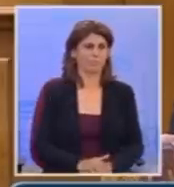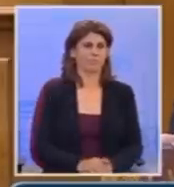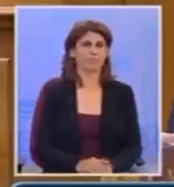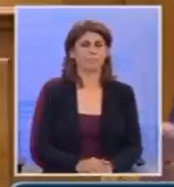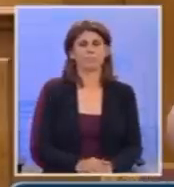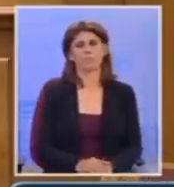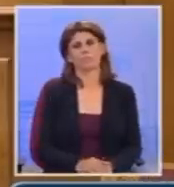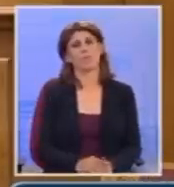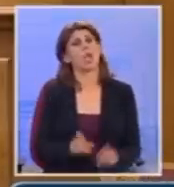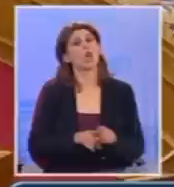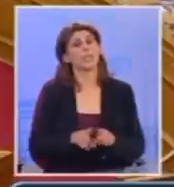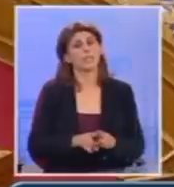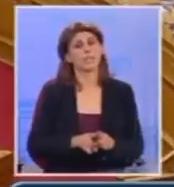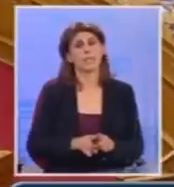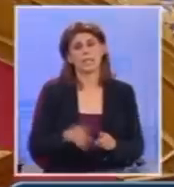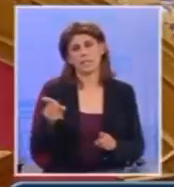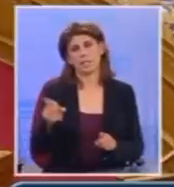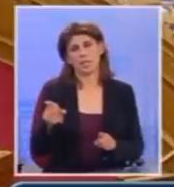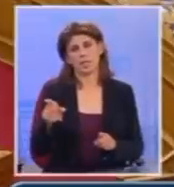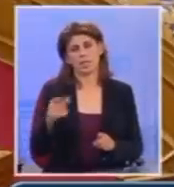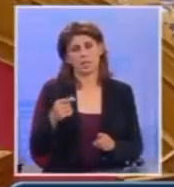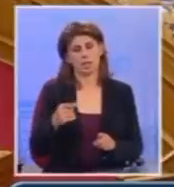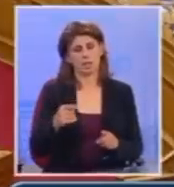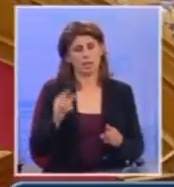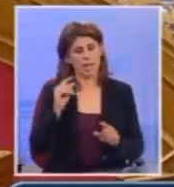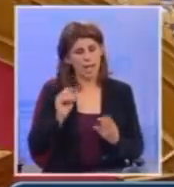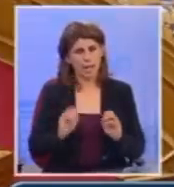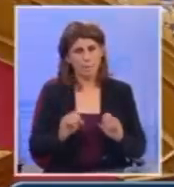Σε ό,τι αφορά τη δευτεροβάθμια εκπαίδευση.